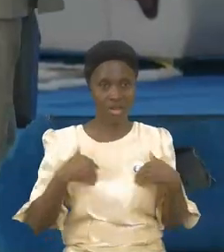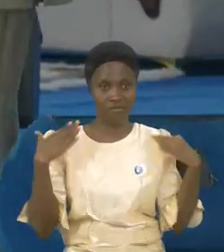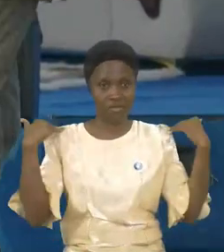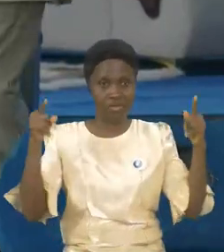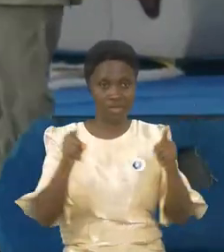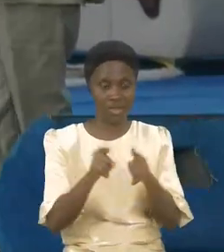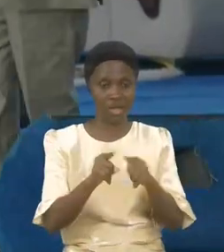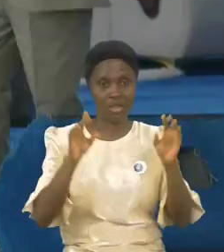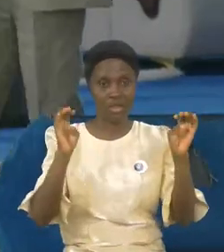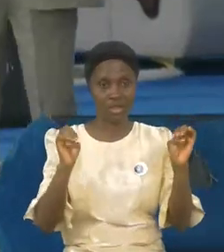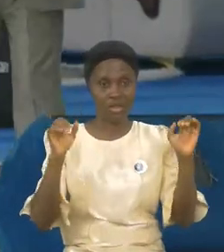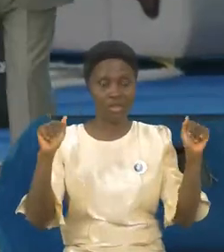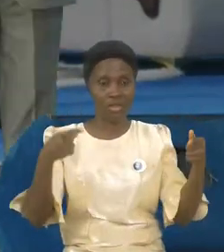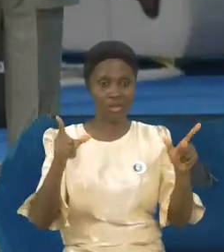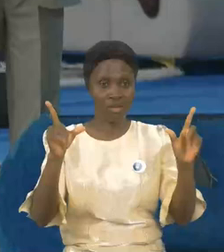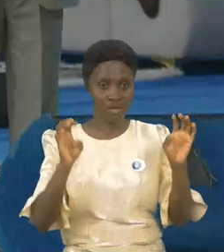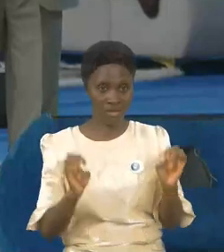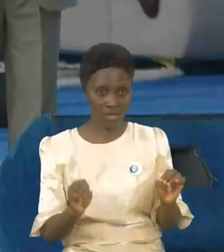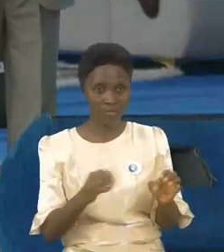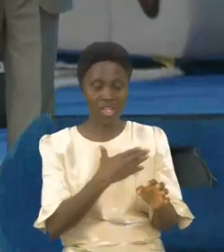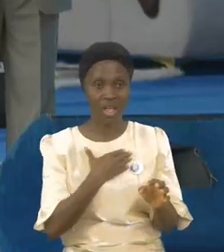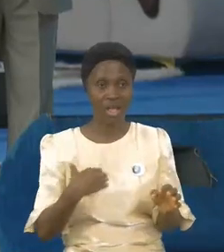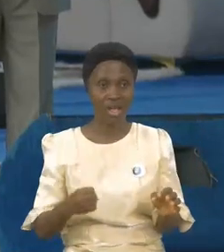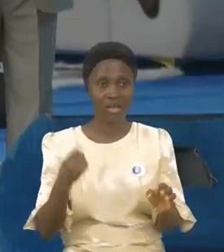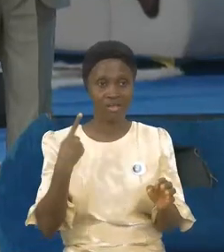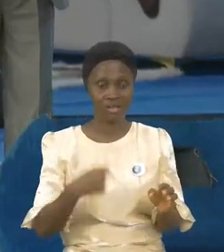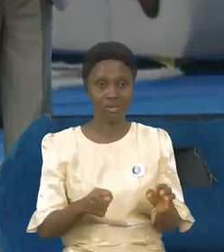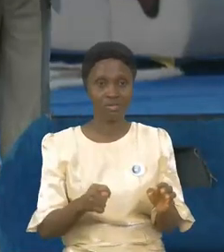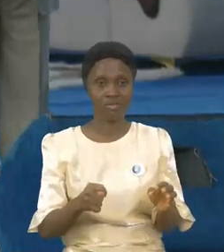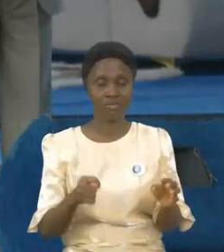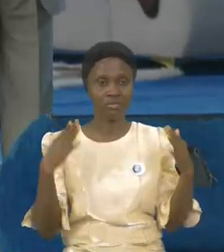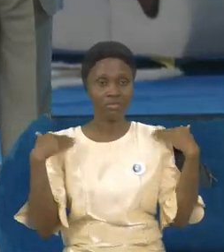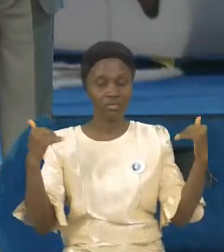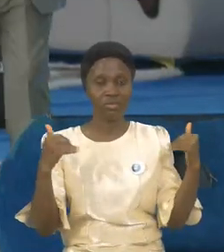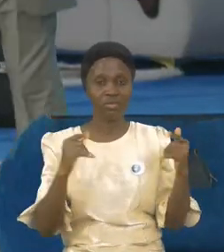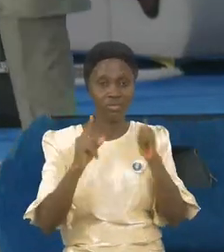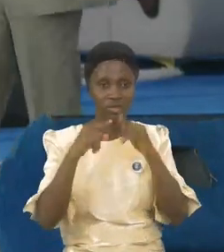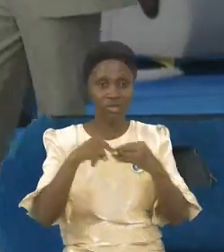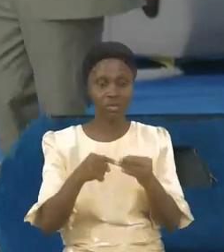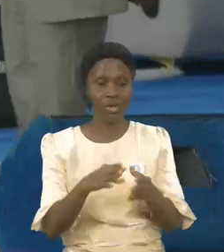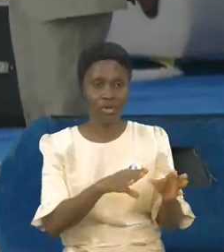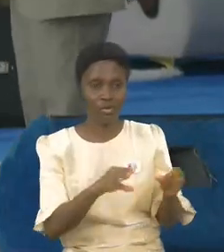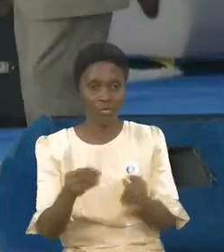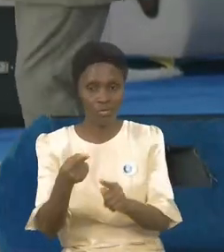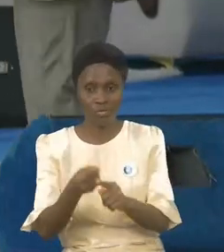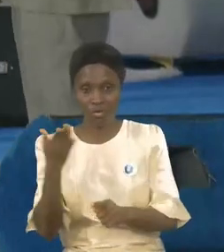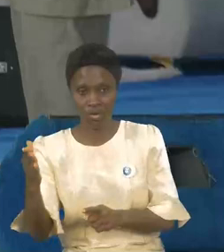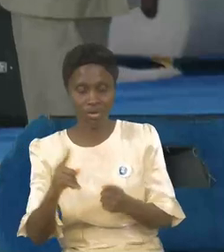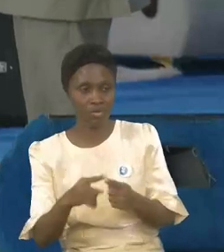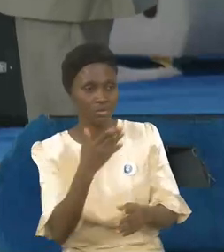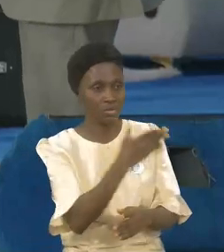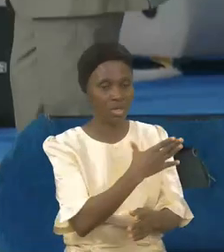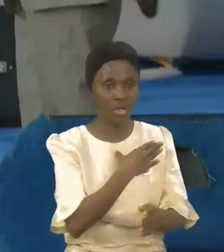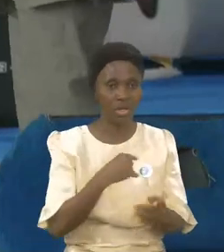Babylone, et avait des ailes d'aigle. Et les ailes dont il